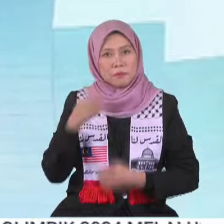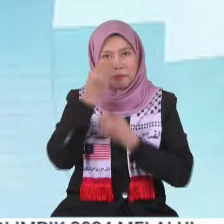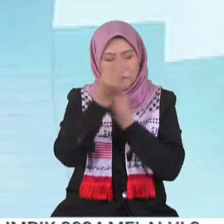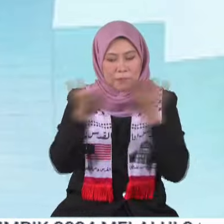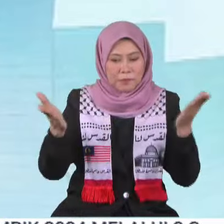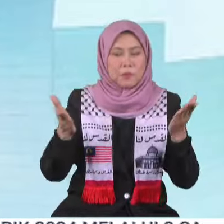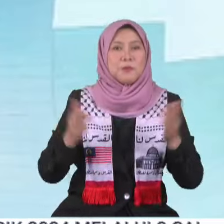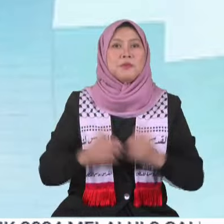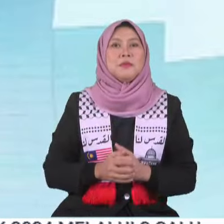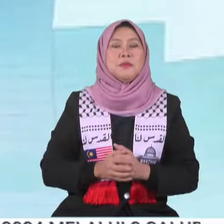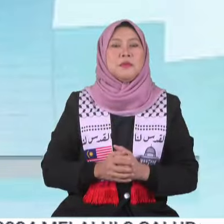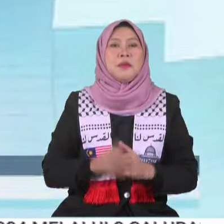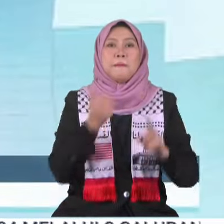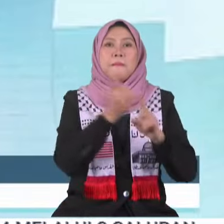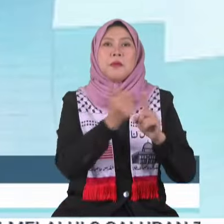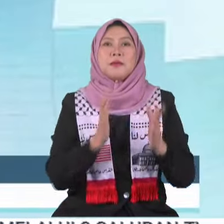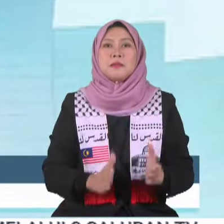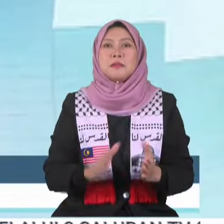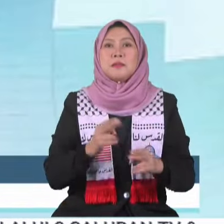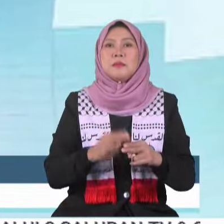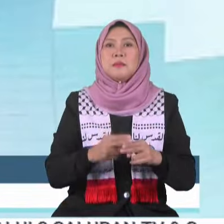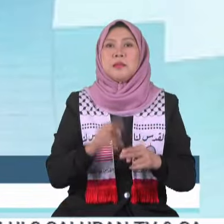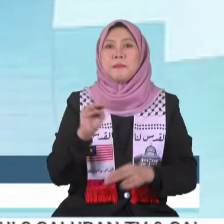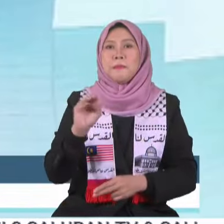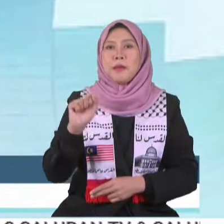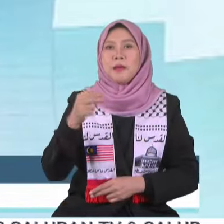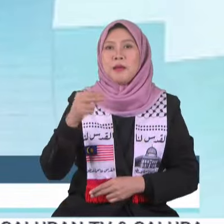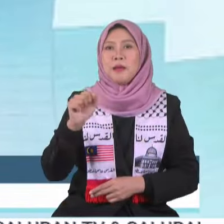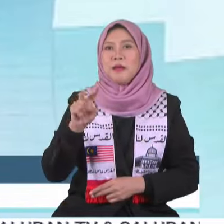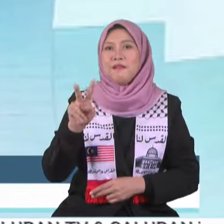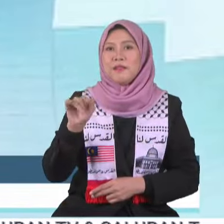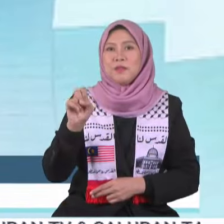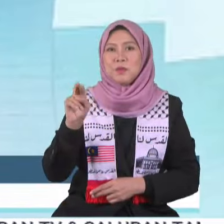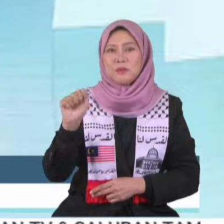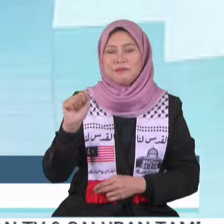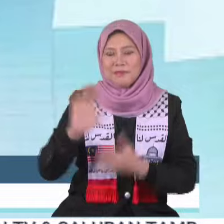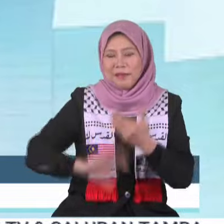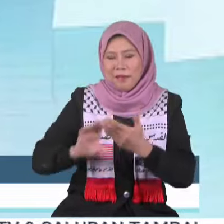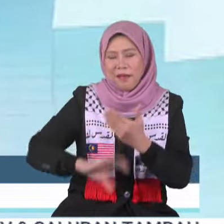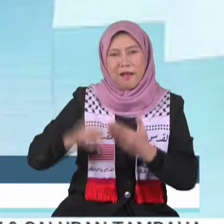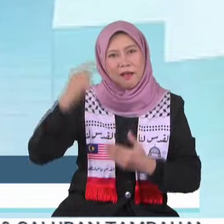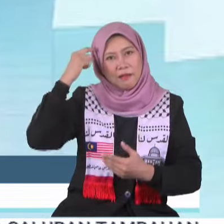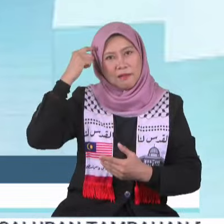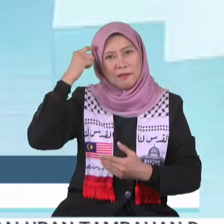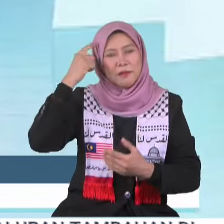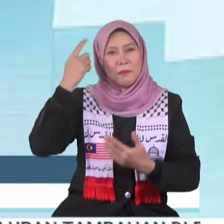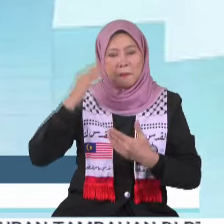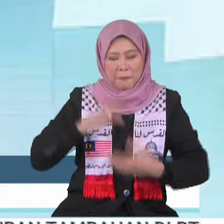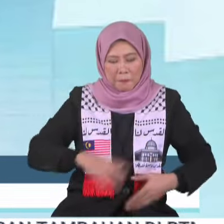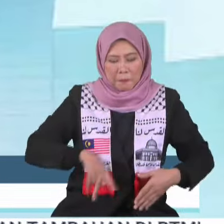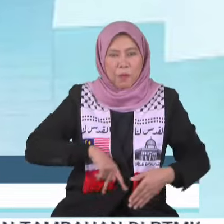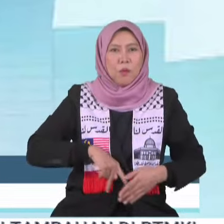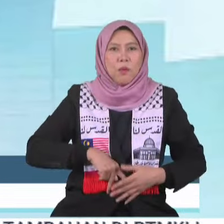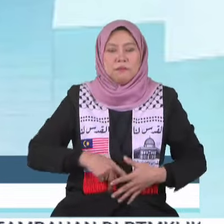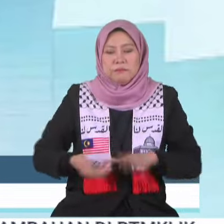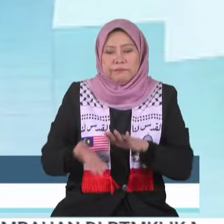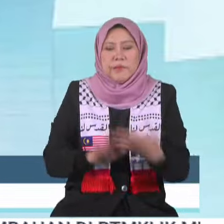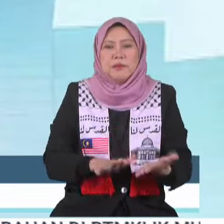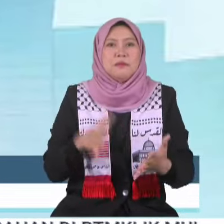media berkata, mangsa Mahavishnu Manikam yang cedera parah di kepala dan perut meninggal dunia di lokasi